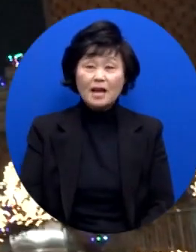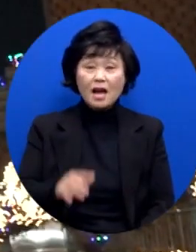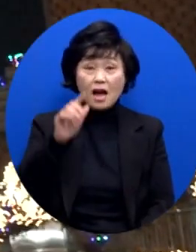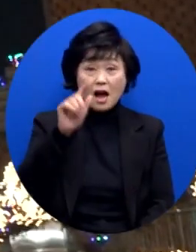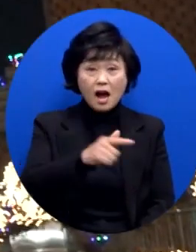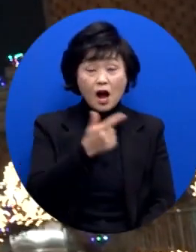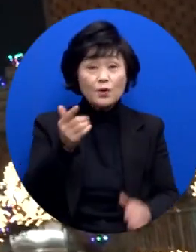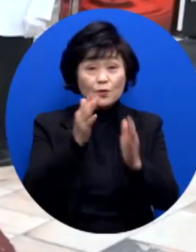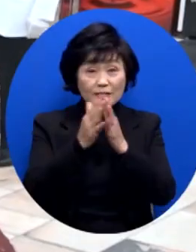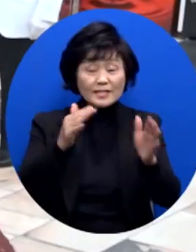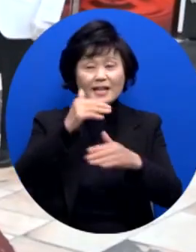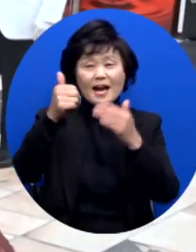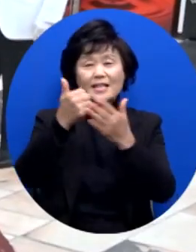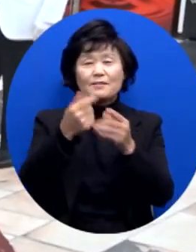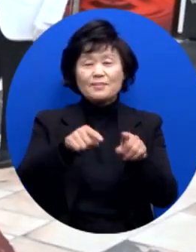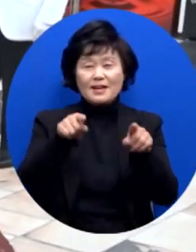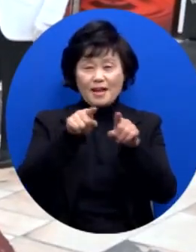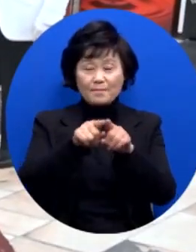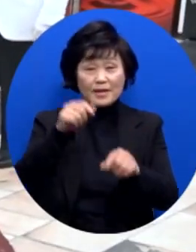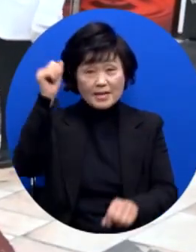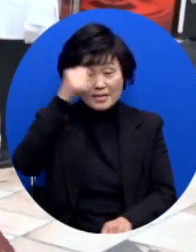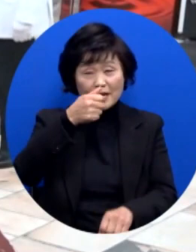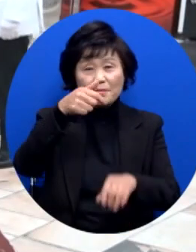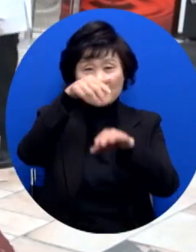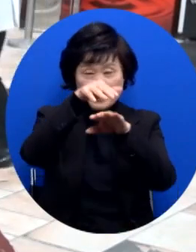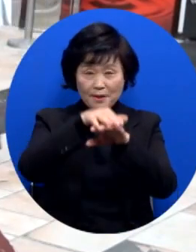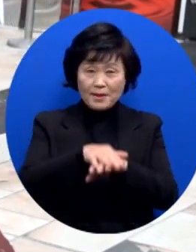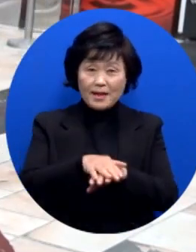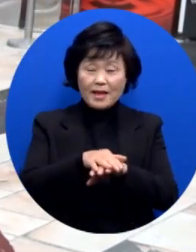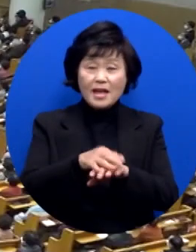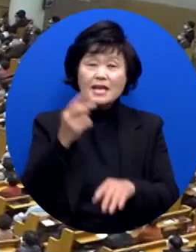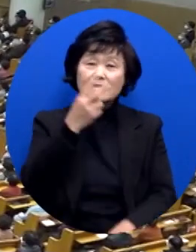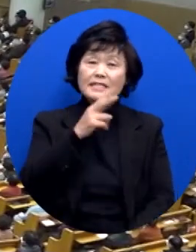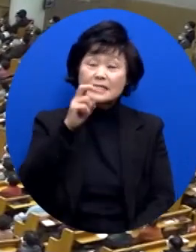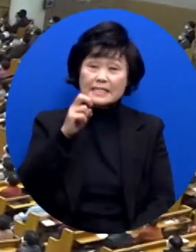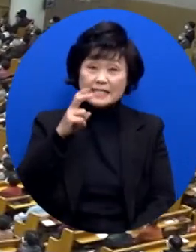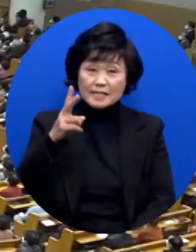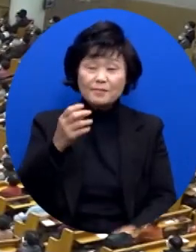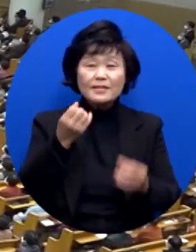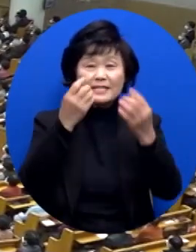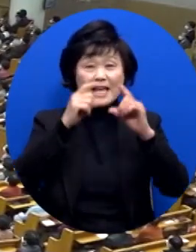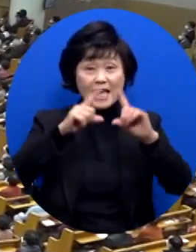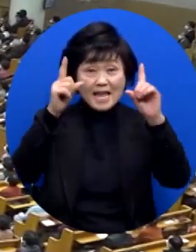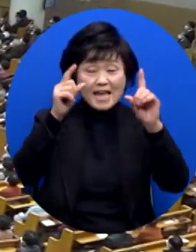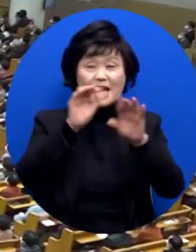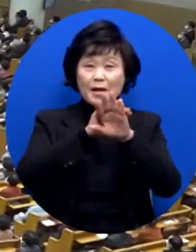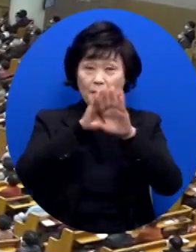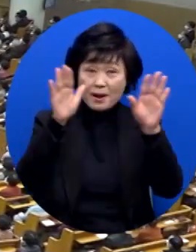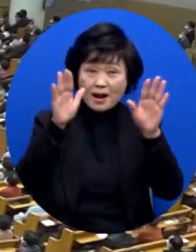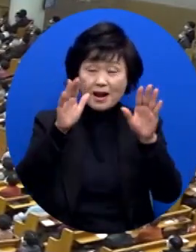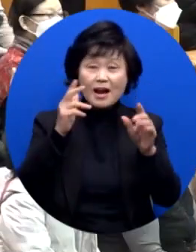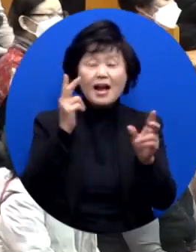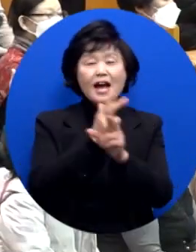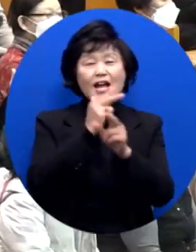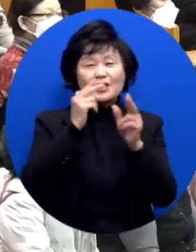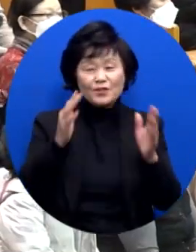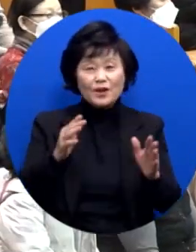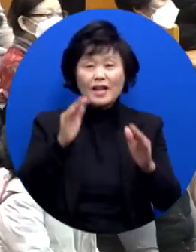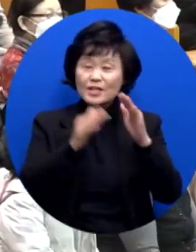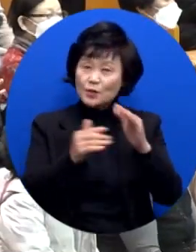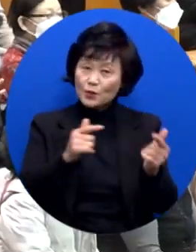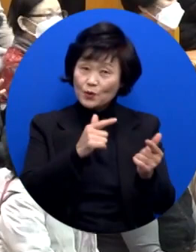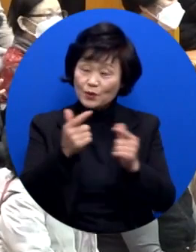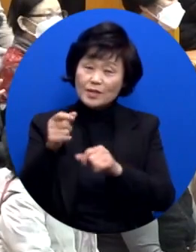하루의 시작을 하나님과 함께하는 새벽 기도회. 2022년 새해가 밝은 가운데 지난 한 주간 한국교회